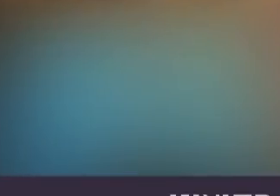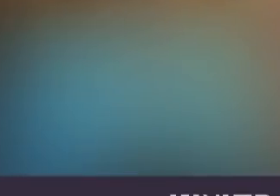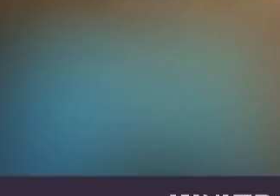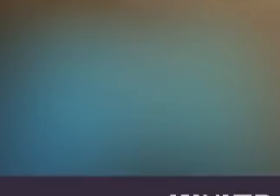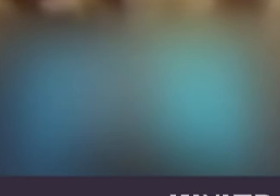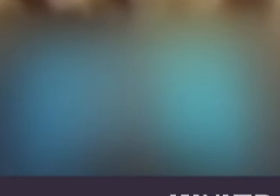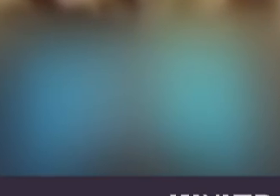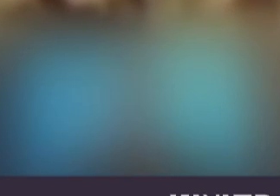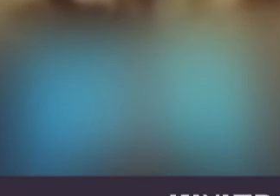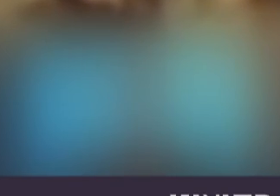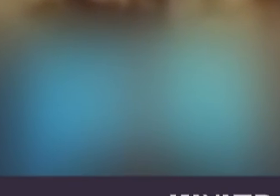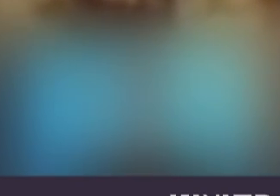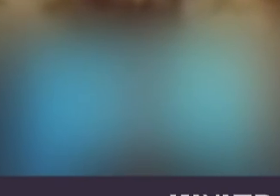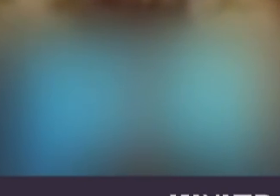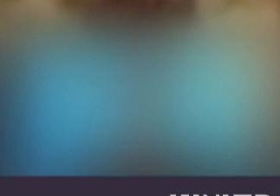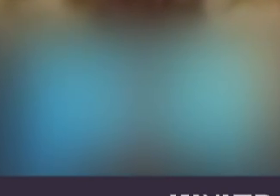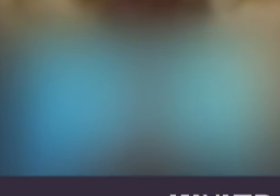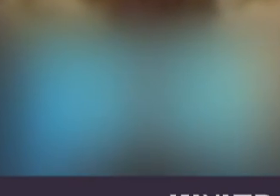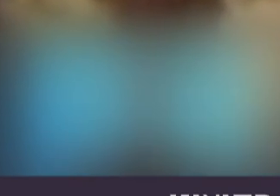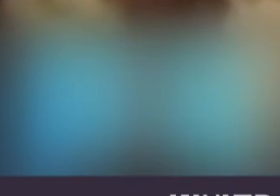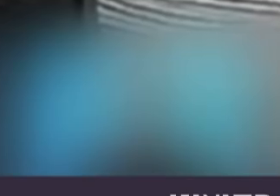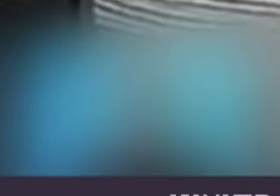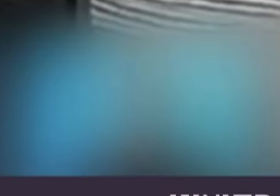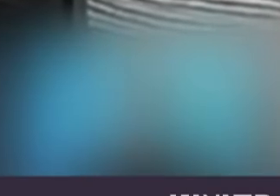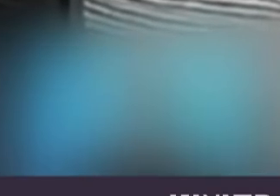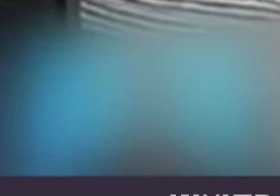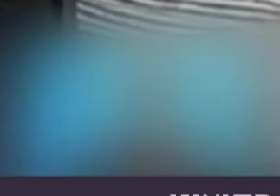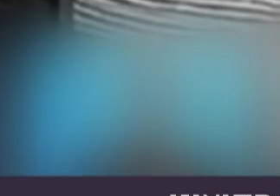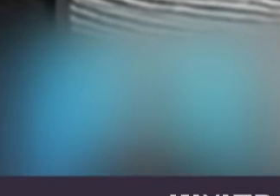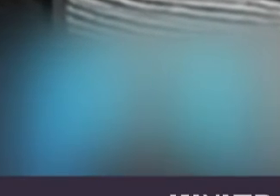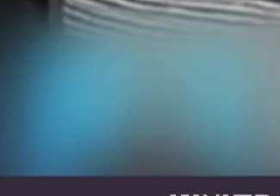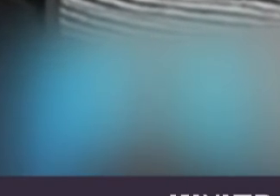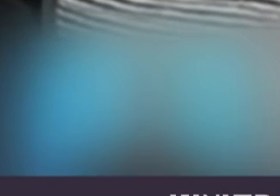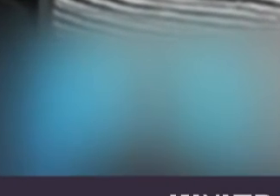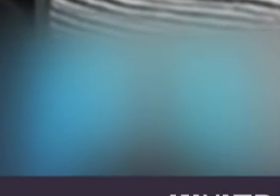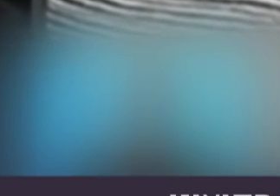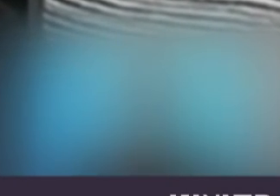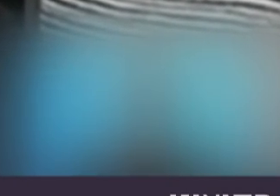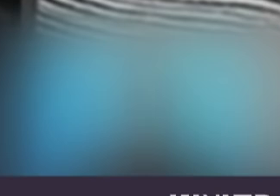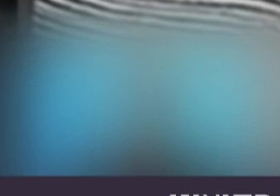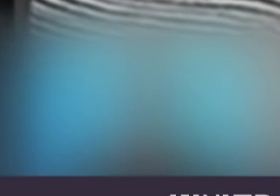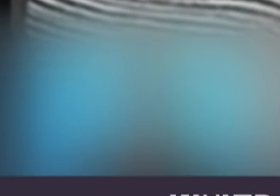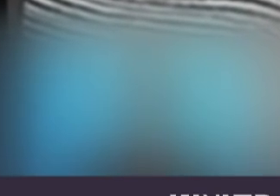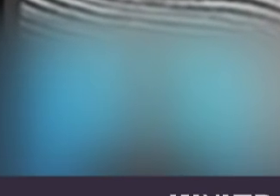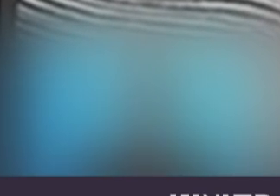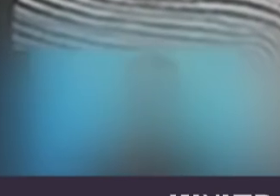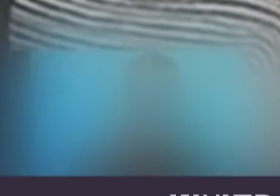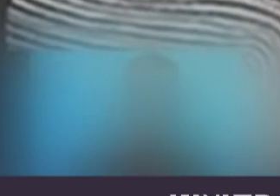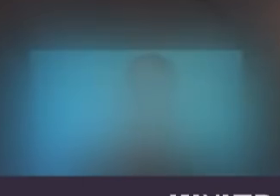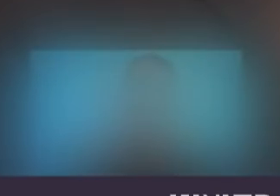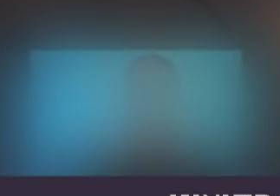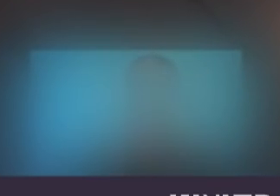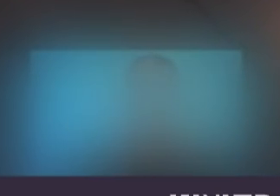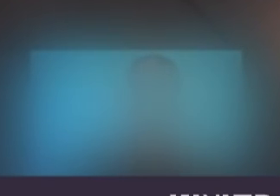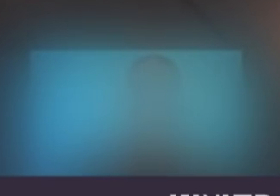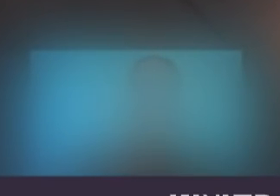ההיטלרי. לפני כ7 שנים פרסם קריקטורה בה נראה בנקאי שזולל מידי הממשל ועל חפתיו אפשר לזהות מגן דוד. Und